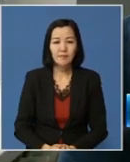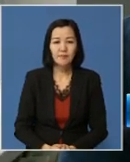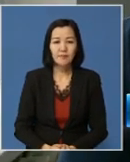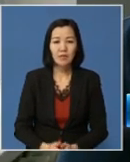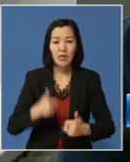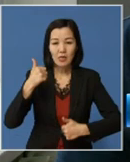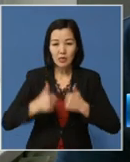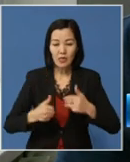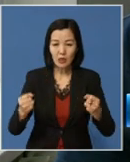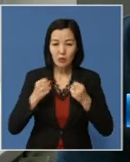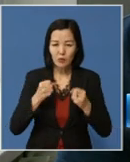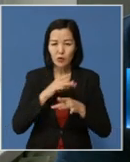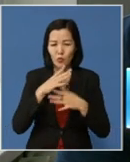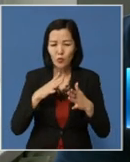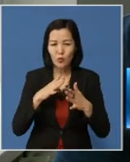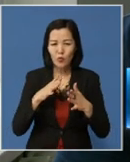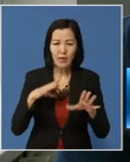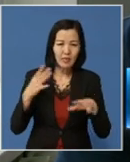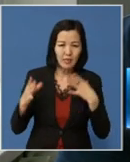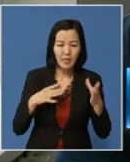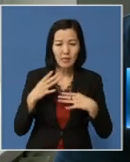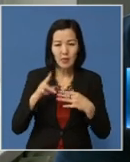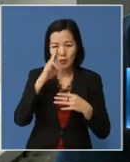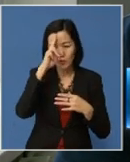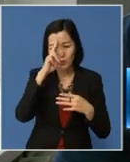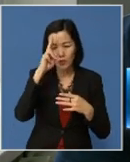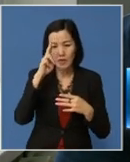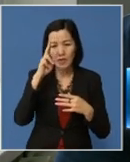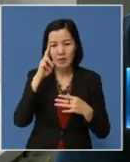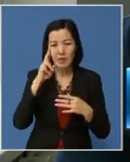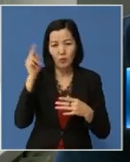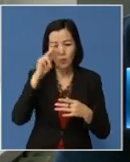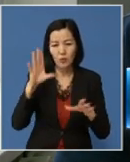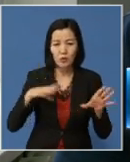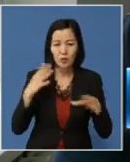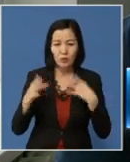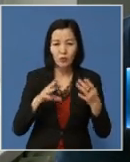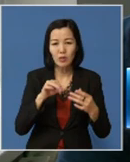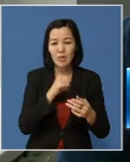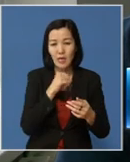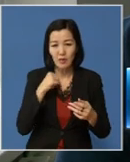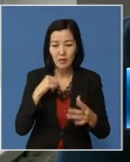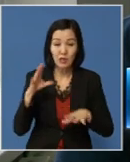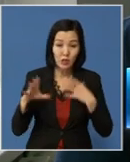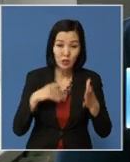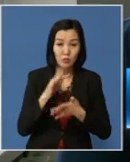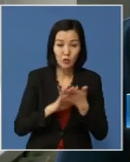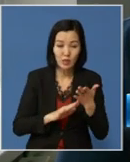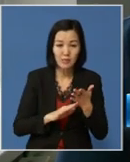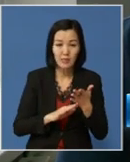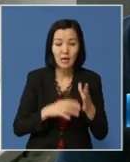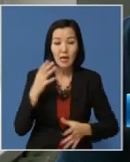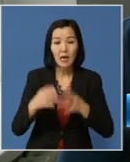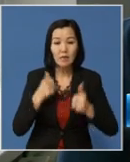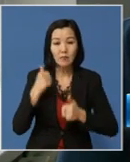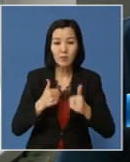Бұл жарысқа спортшылар көп уақыт дайындалды. Түркияда оқу жаттығу жиынын өткізіп, Талғар ауданында шеберлігін шыңдады. Сайрамкез бен Сайханның әлем